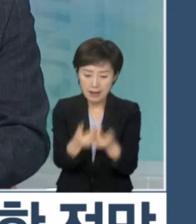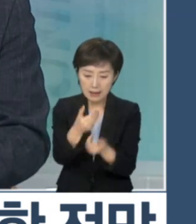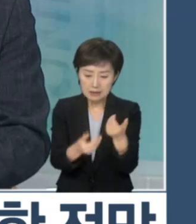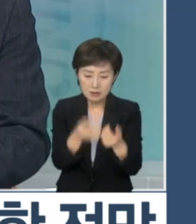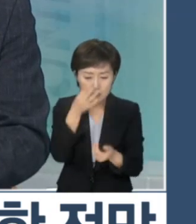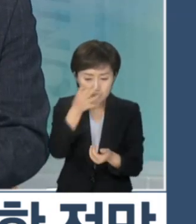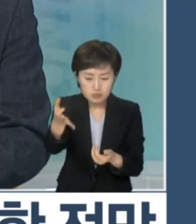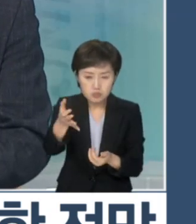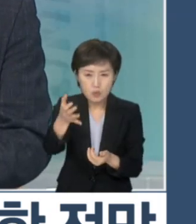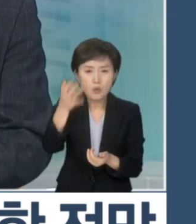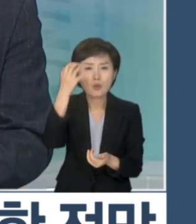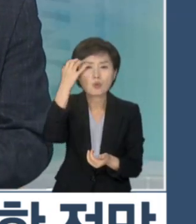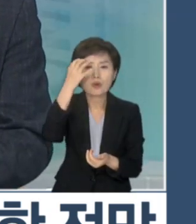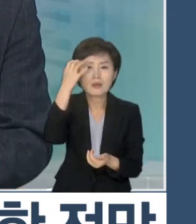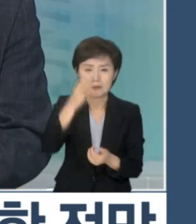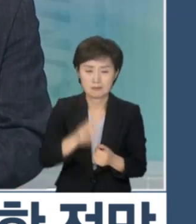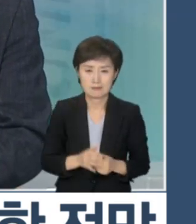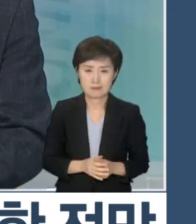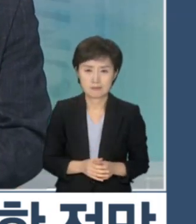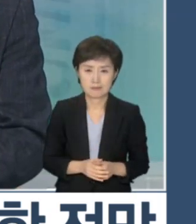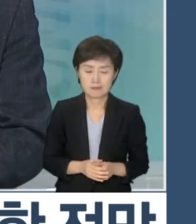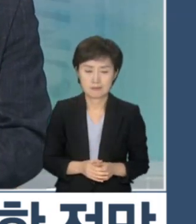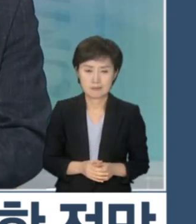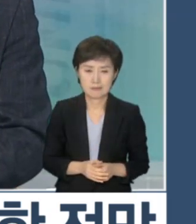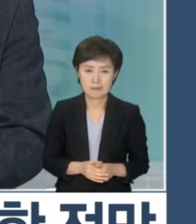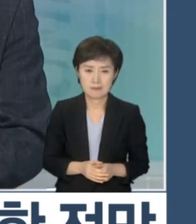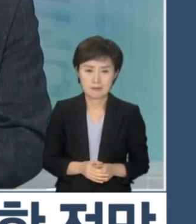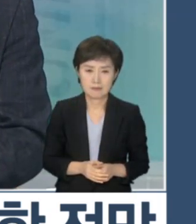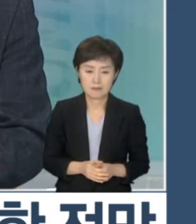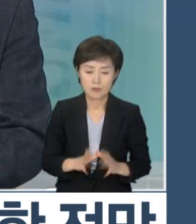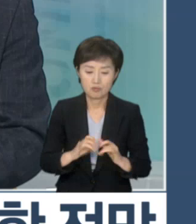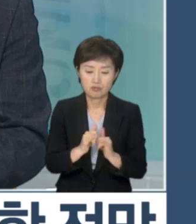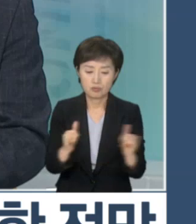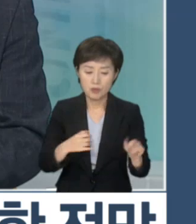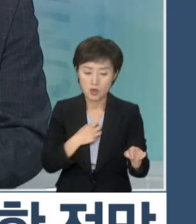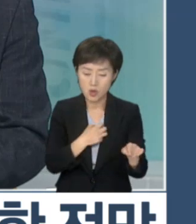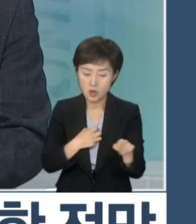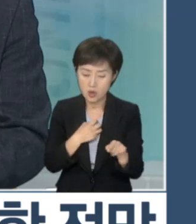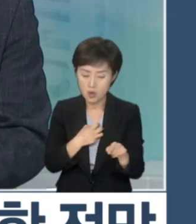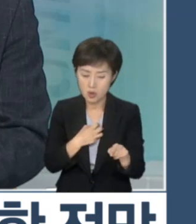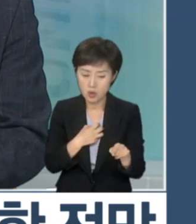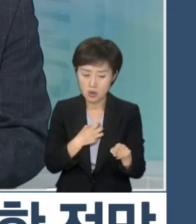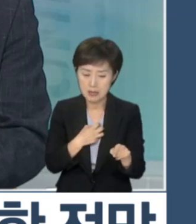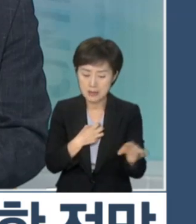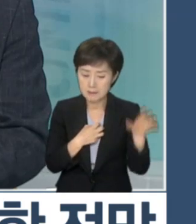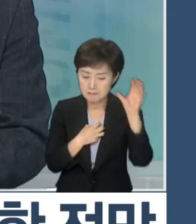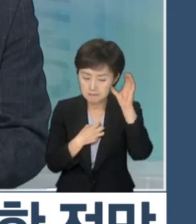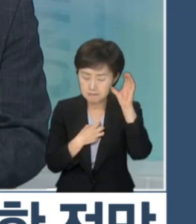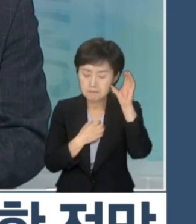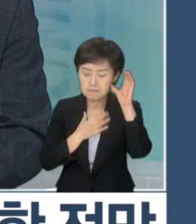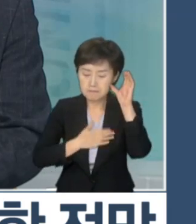나타나면 안 될 것이란 말이죠. 그렇기 때문에 이런 국민들의 우려를 당에서 충분히 반영을 해야 될 것이라고